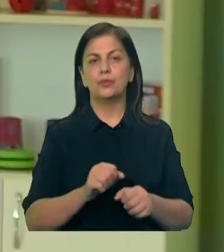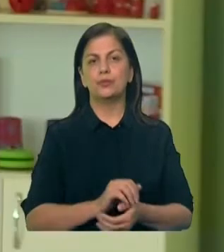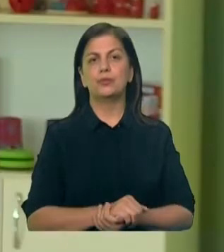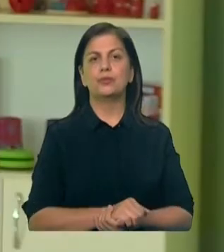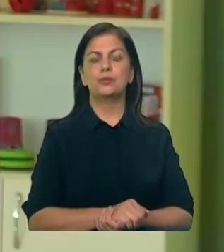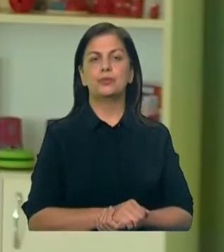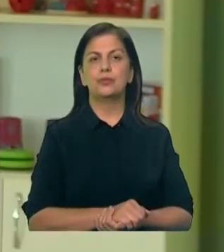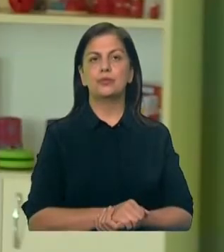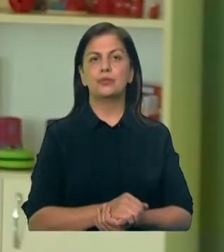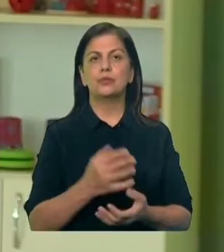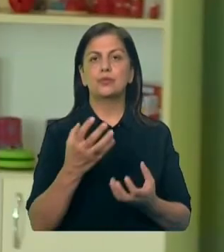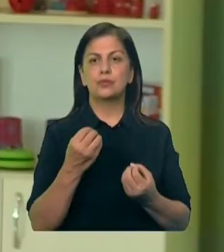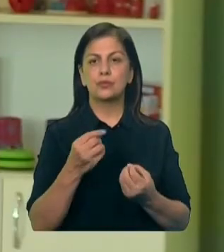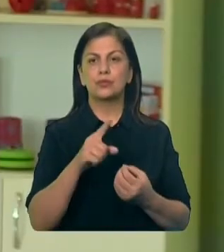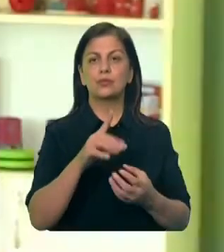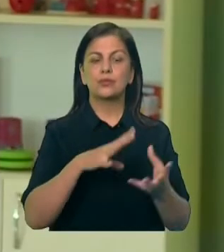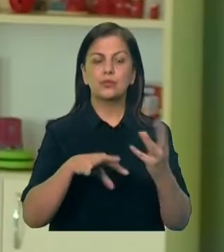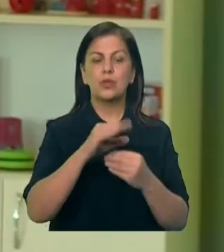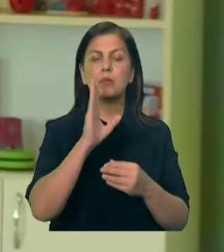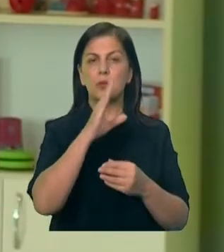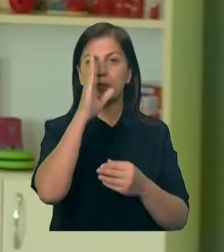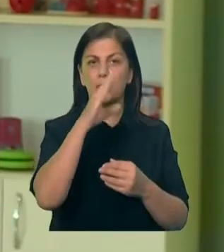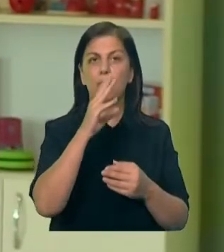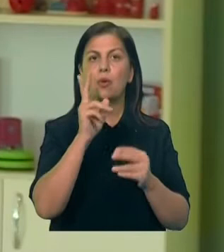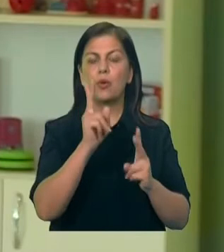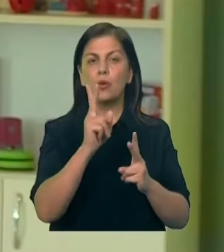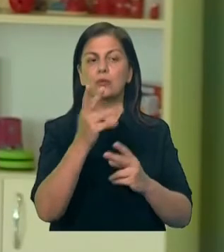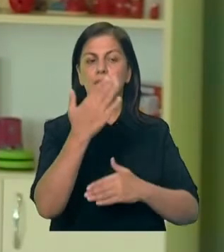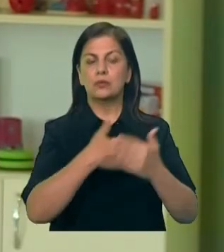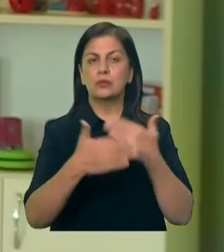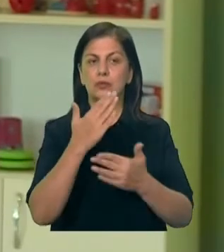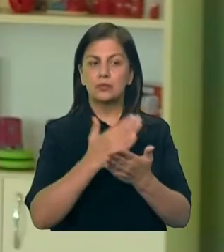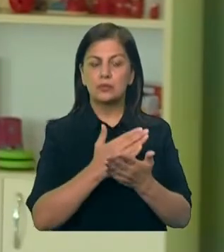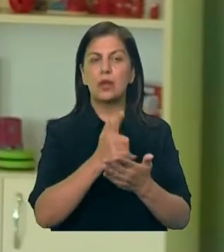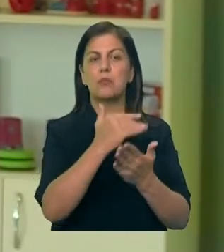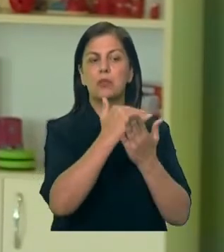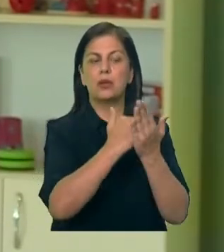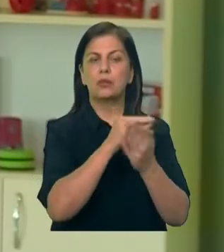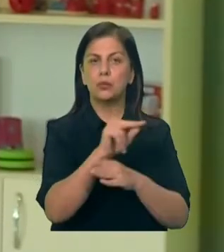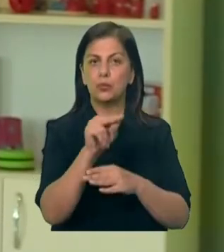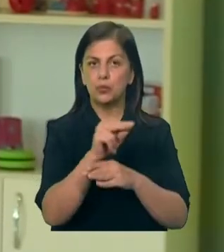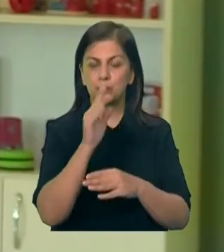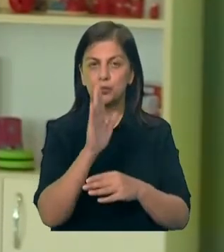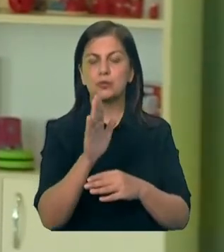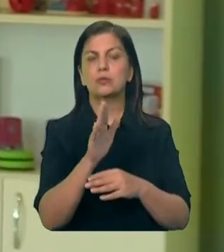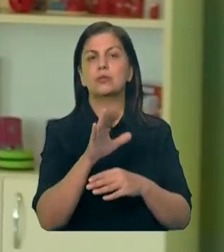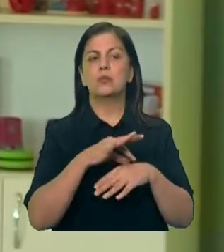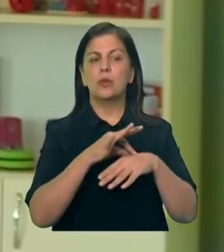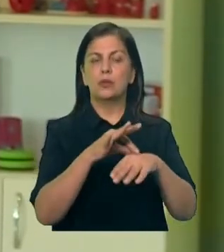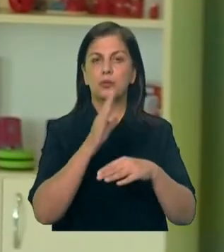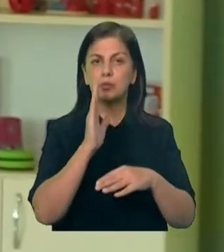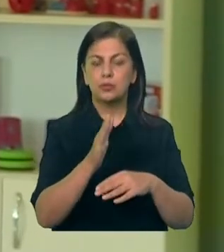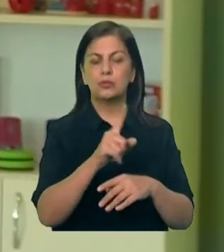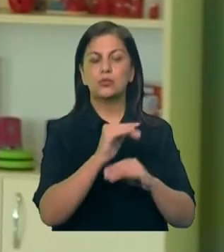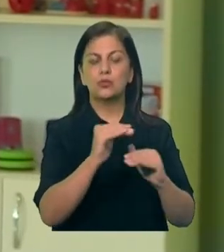planlayırıq. Həmçinin onların valideynlərinə də uşaqları qulluqla bağlı müxtəlif proqramlar öyrədiləcək, onların müxtəlif təlimlər keçiriləcək ki, və